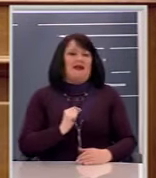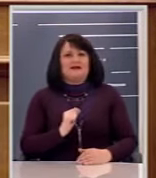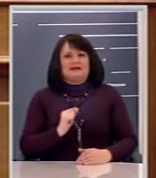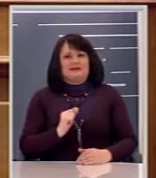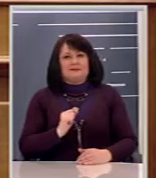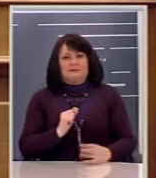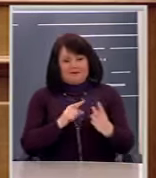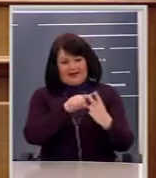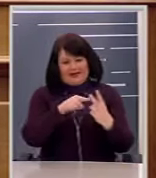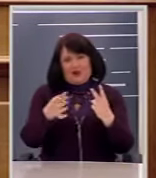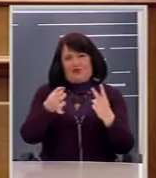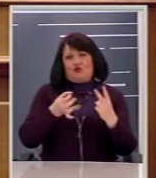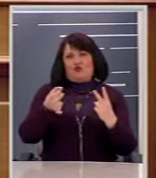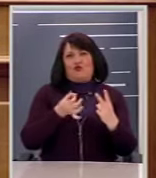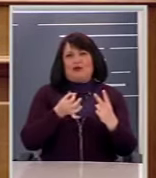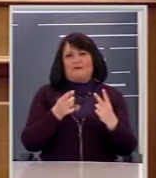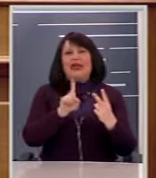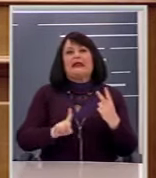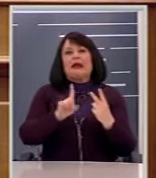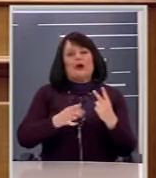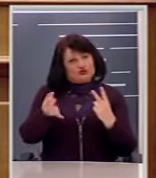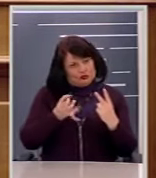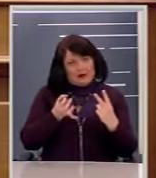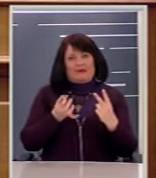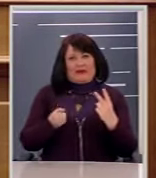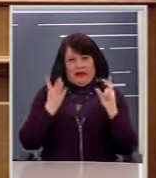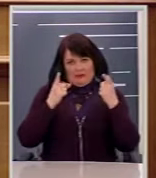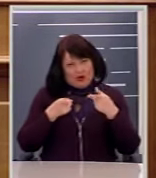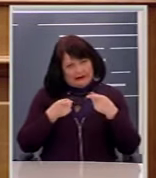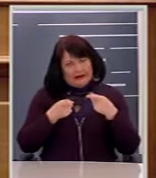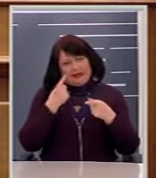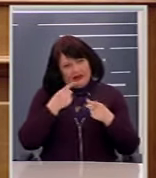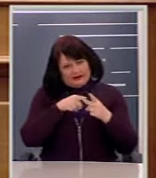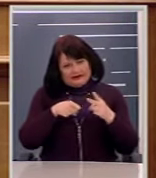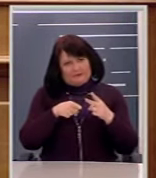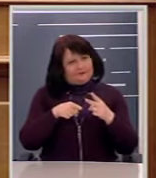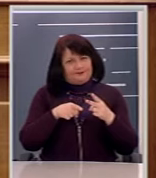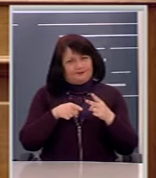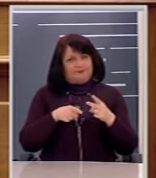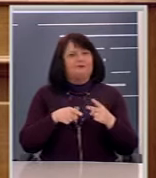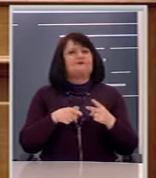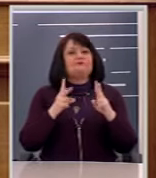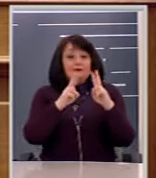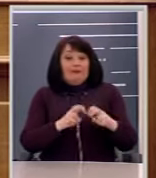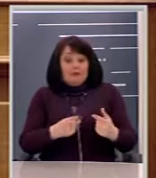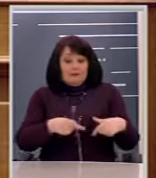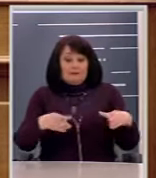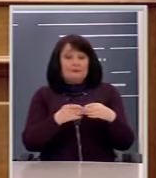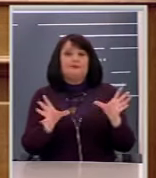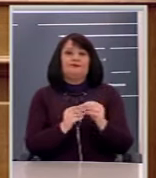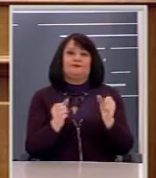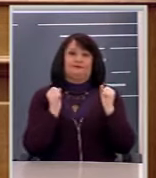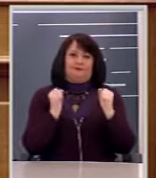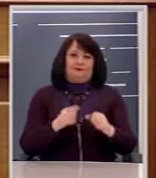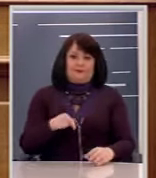θα καταρρεύσουν τα δύο επιχειρήματα που χρησιμοποίησε ο αρχηγός της Εξωματικής Αντιπολιτεύσεως για την Εξεταστική Επιτροπή για την Υγεία. Τι